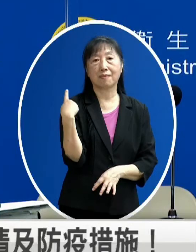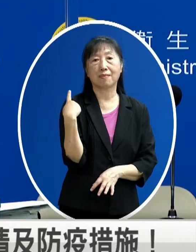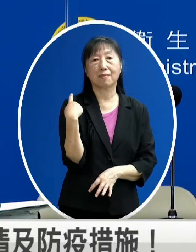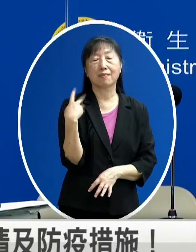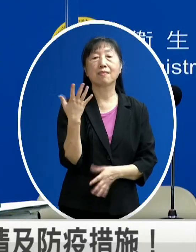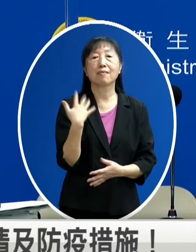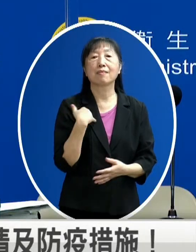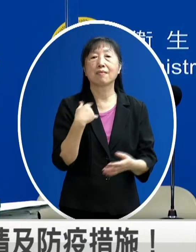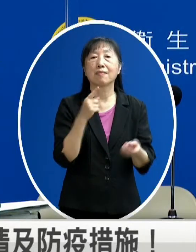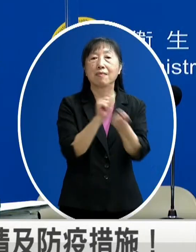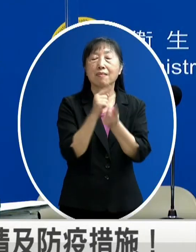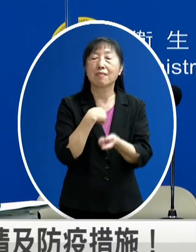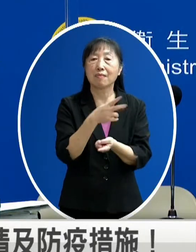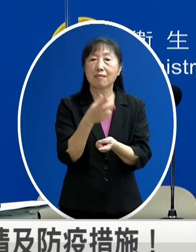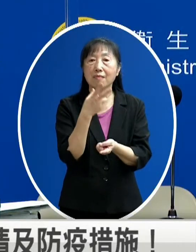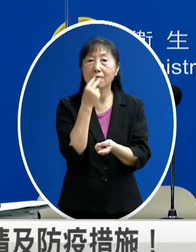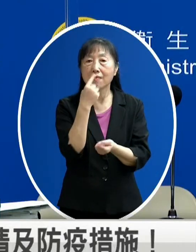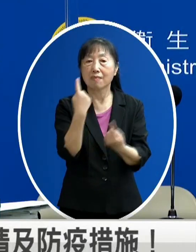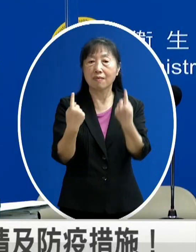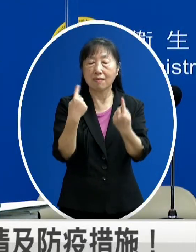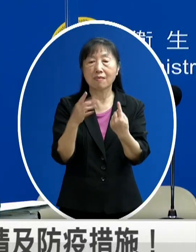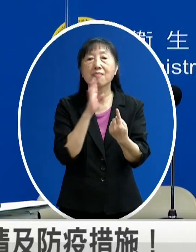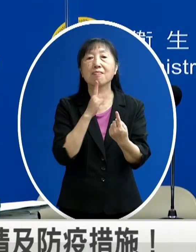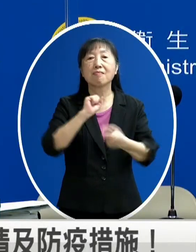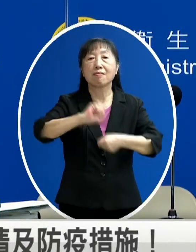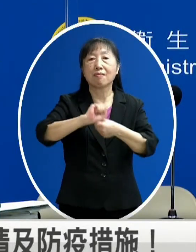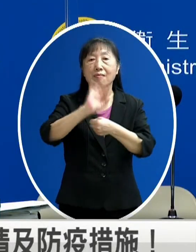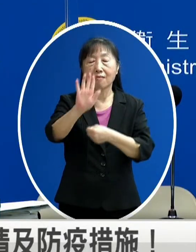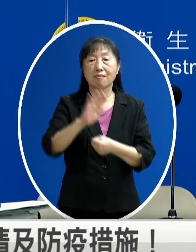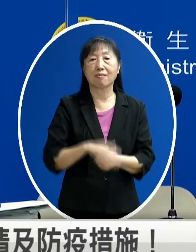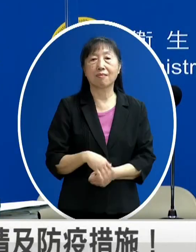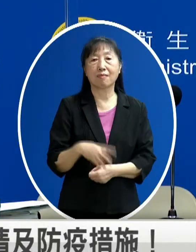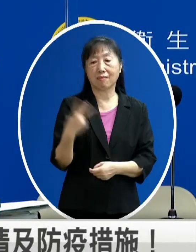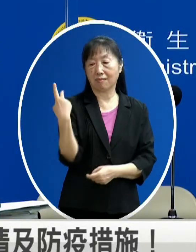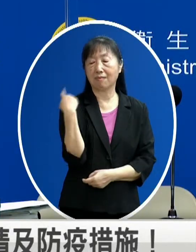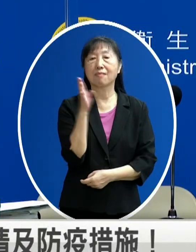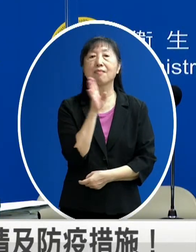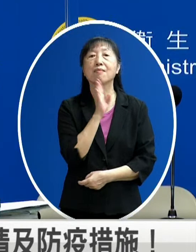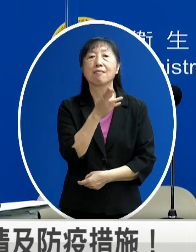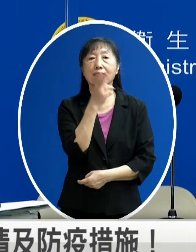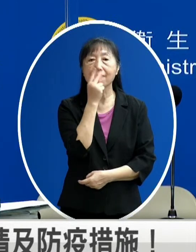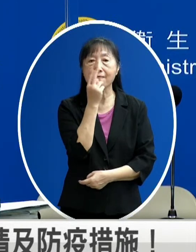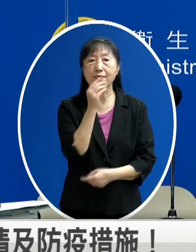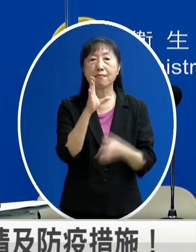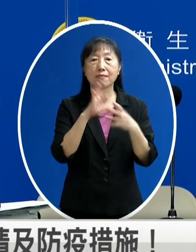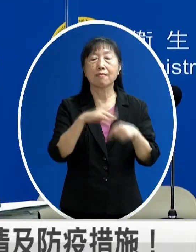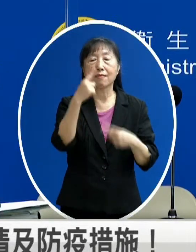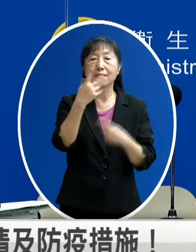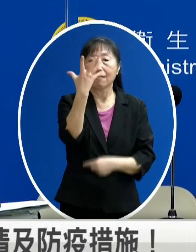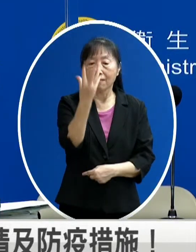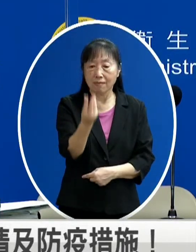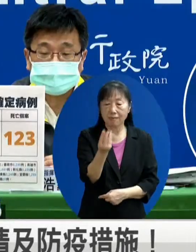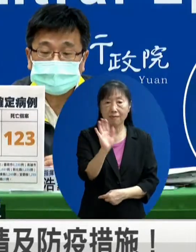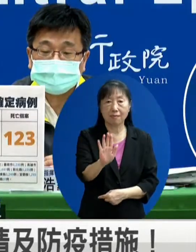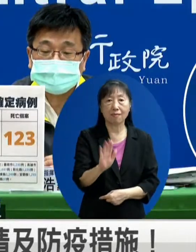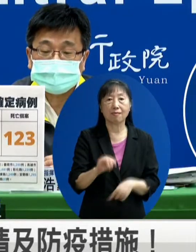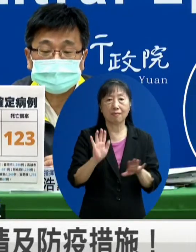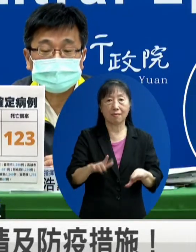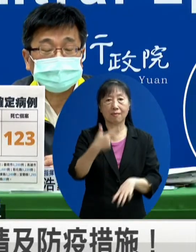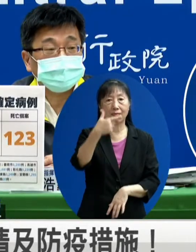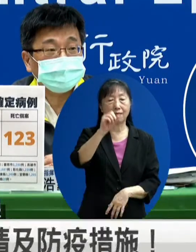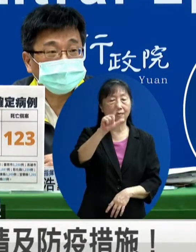的数目比较多一些，那当然是因为前天假日的关系，所以说病例数比较少一点。那我们今